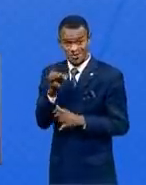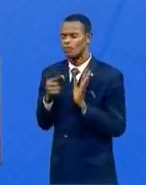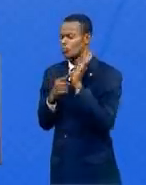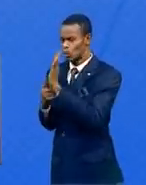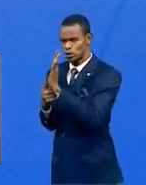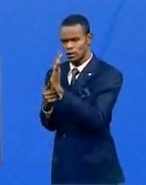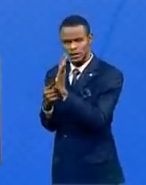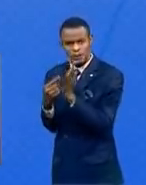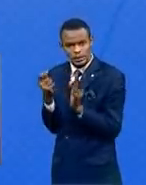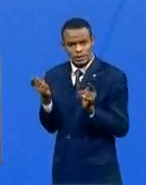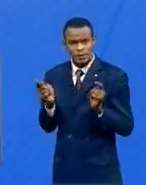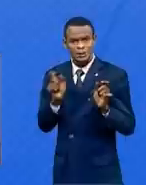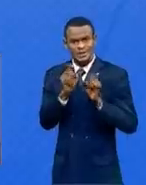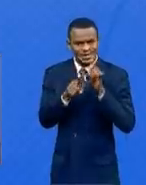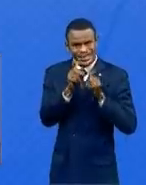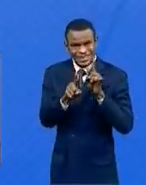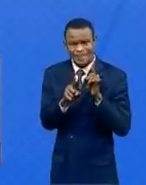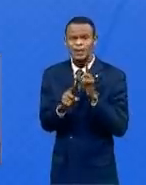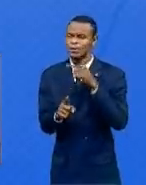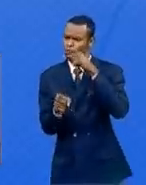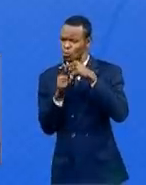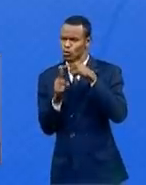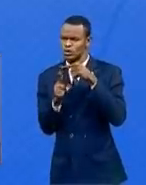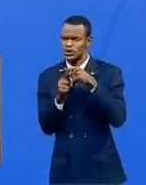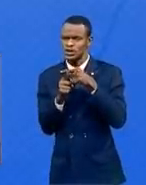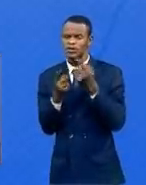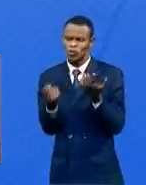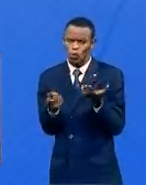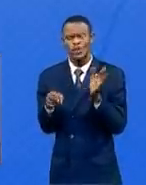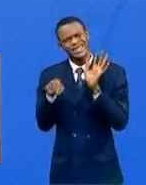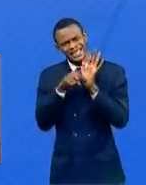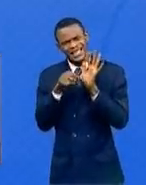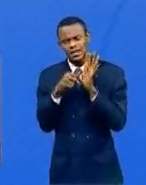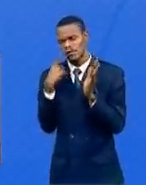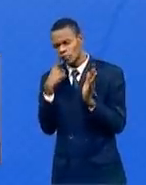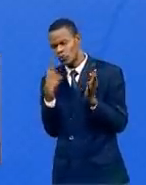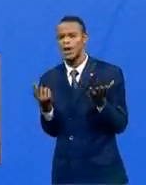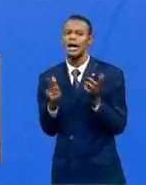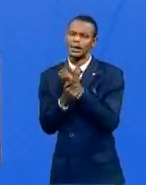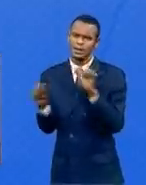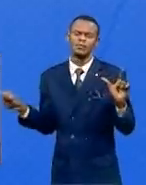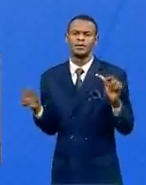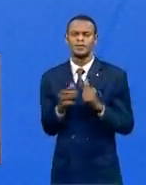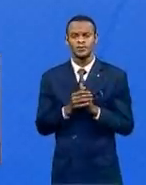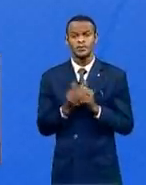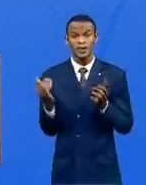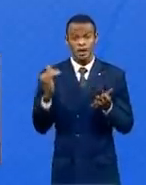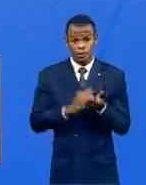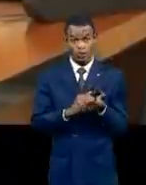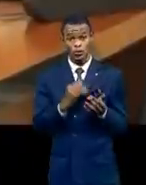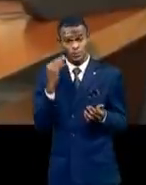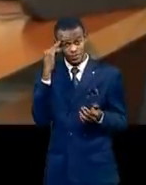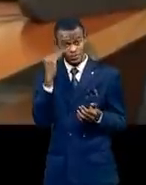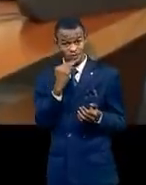négatif. Au sujet de la vaccination, le ministre de l'Hygiène, de la Santé et Prévention a informé le